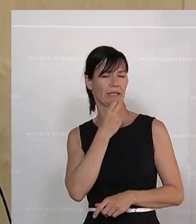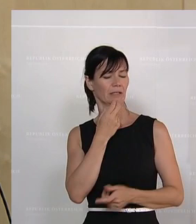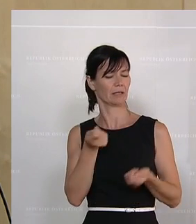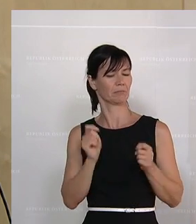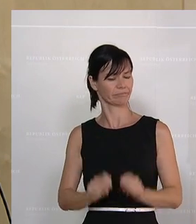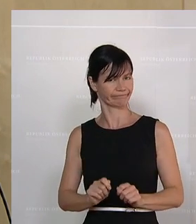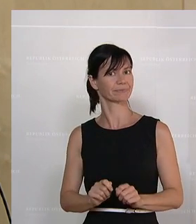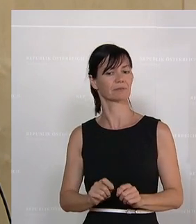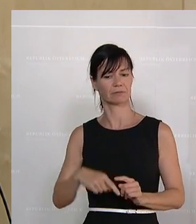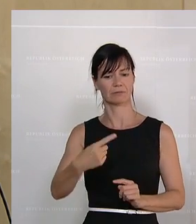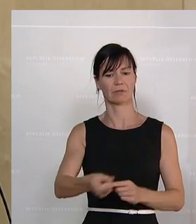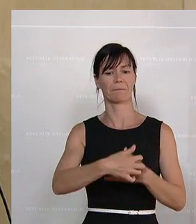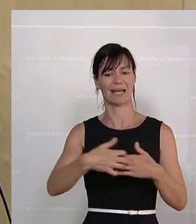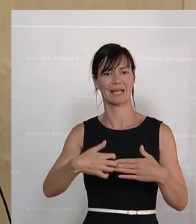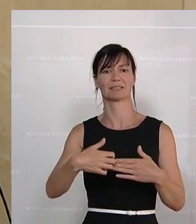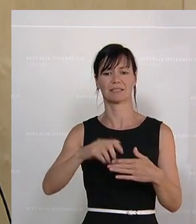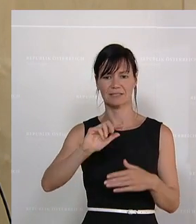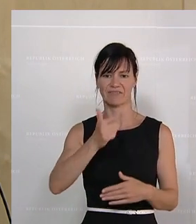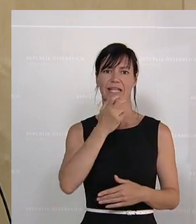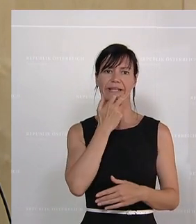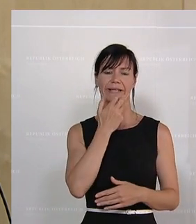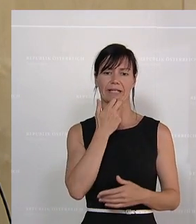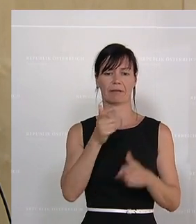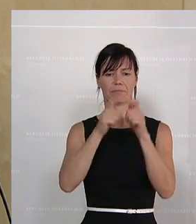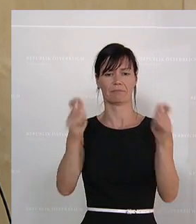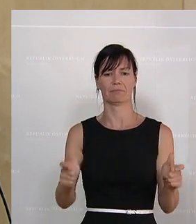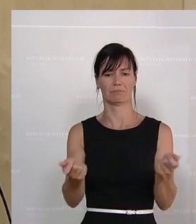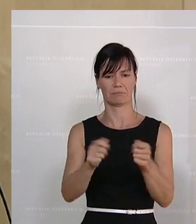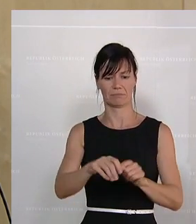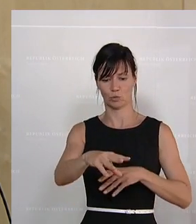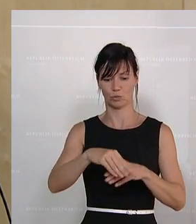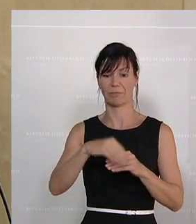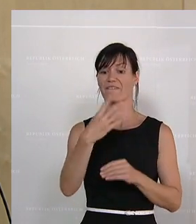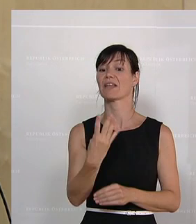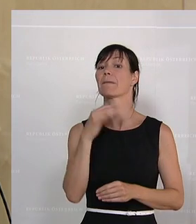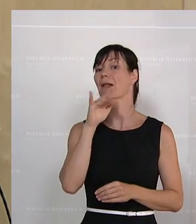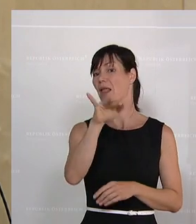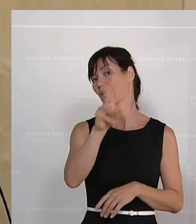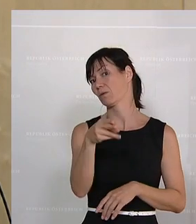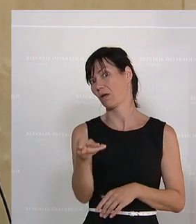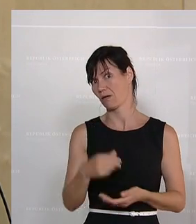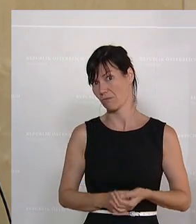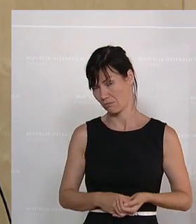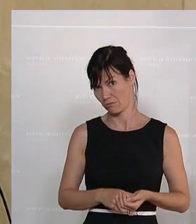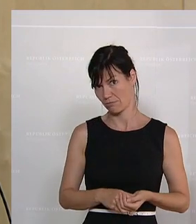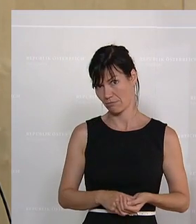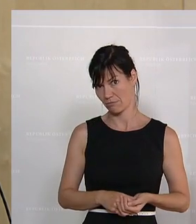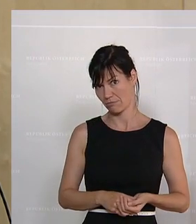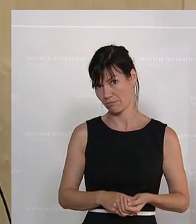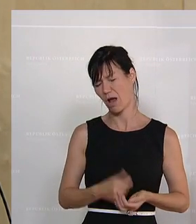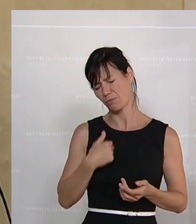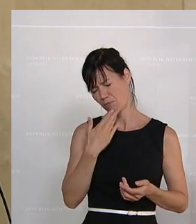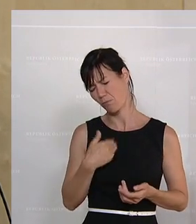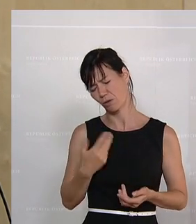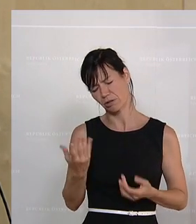dann im märz das zweite paket insgesamt vier milliarden euro und eines muss ich dazu auch schon sagen wie treffen sich jeden